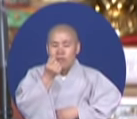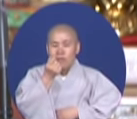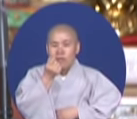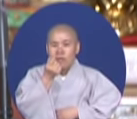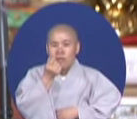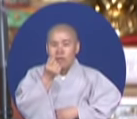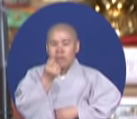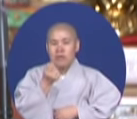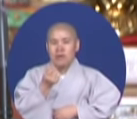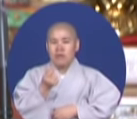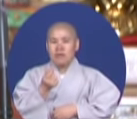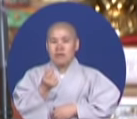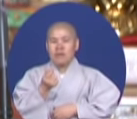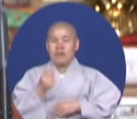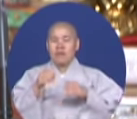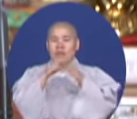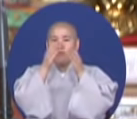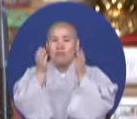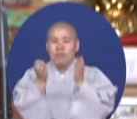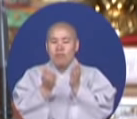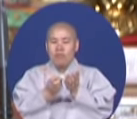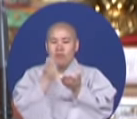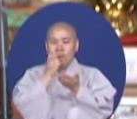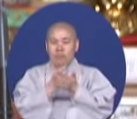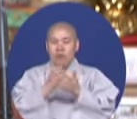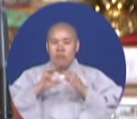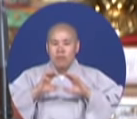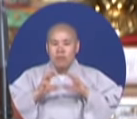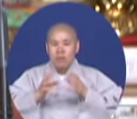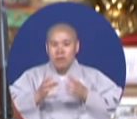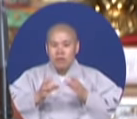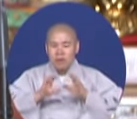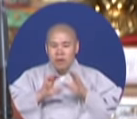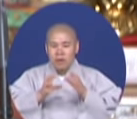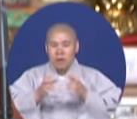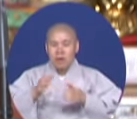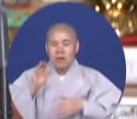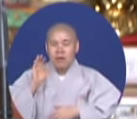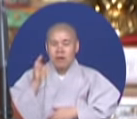티끌이 온 법계가 되는 거예요.